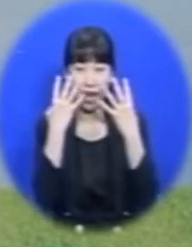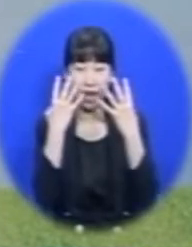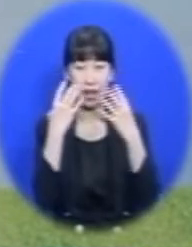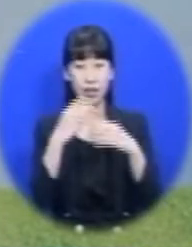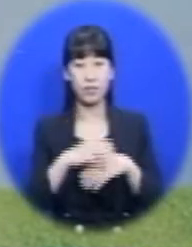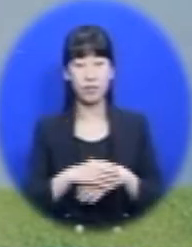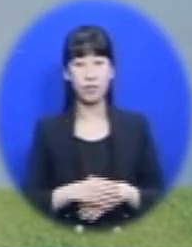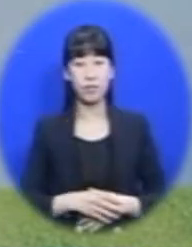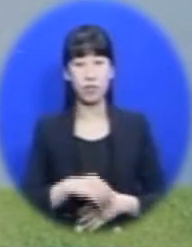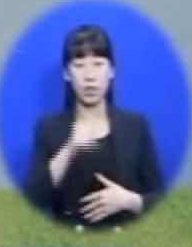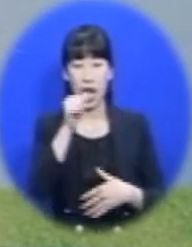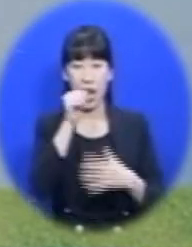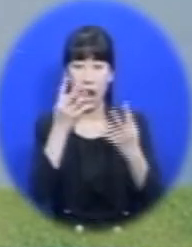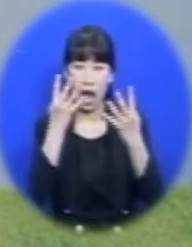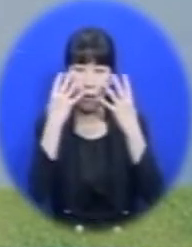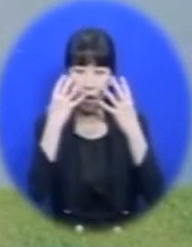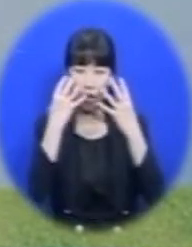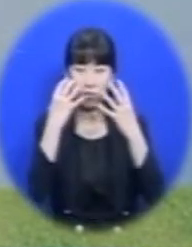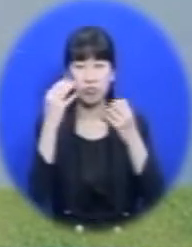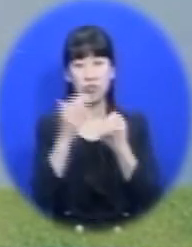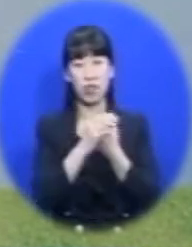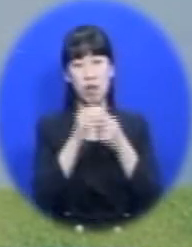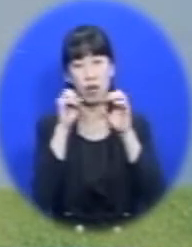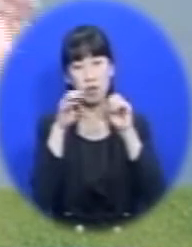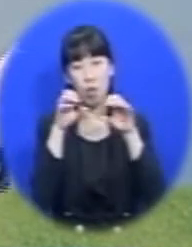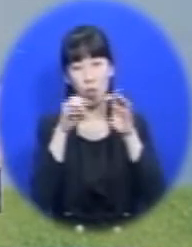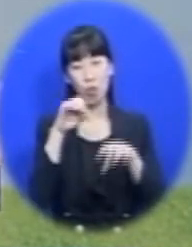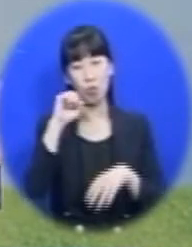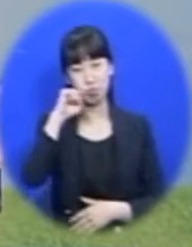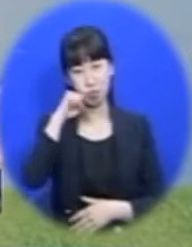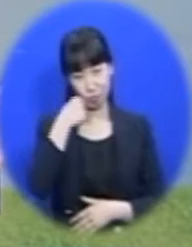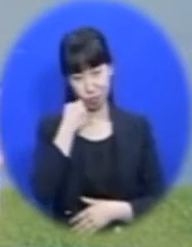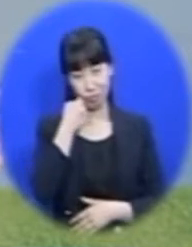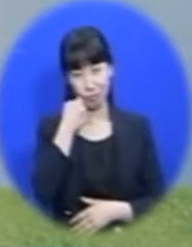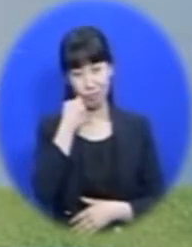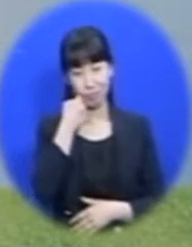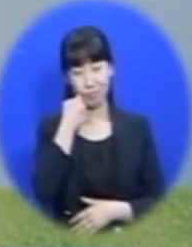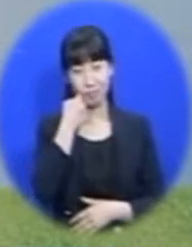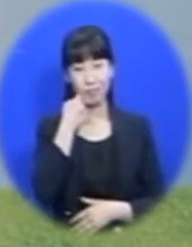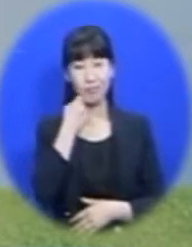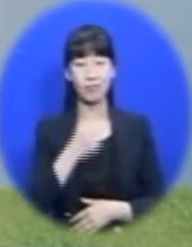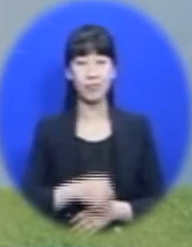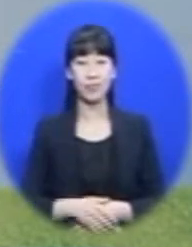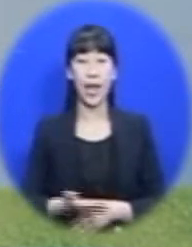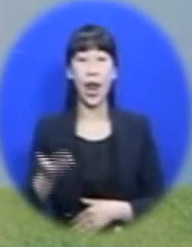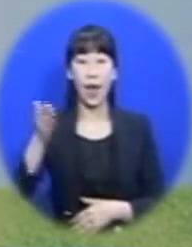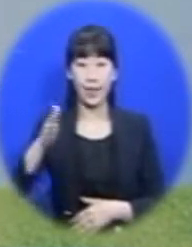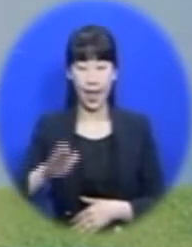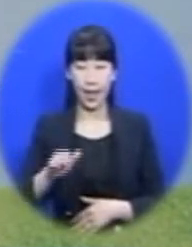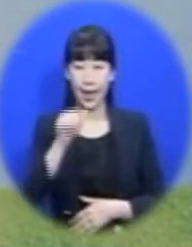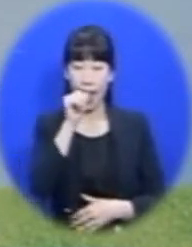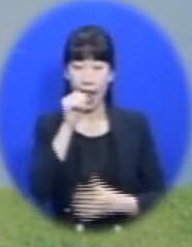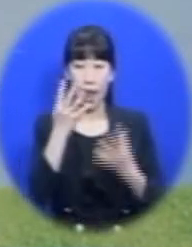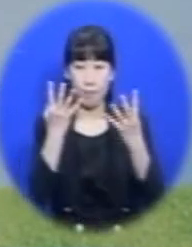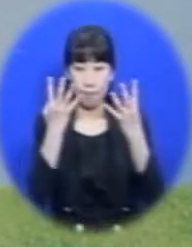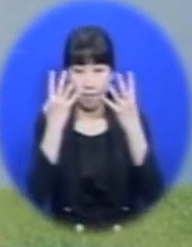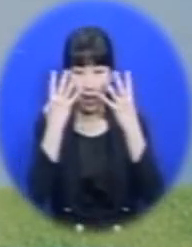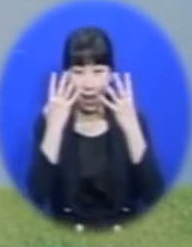갇힌 사람이 어떻게 전도합니까? 이제는 전도 못하게 됐죠. 그러나 감옥에 갇힌